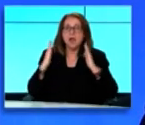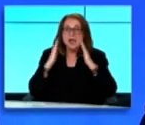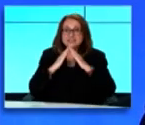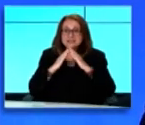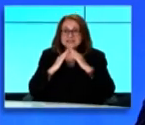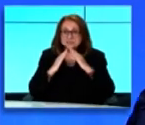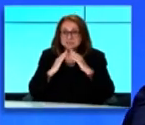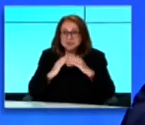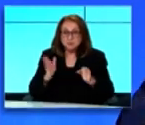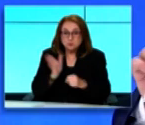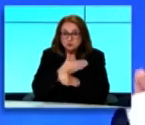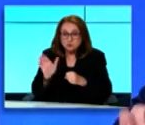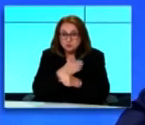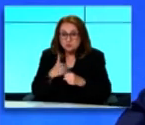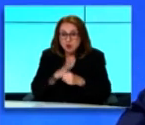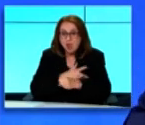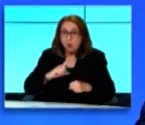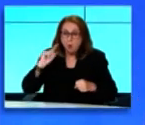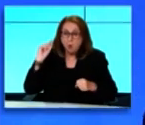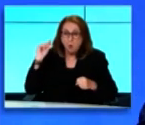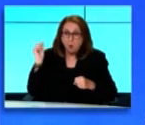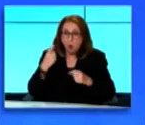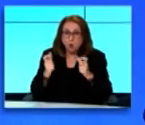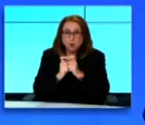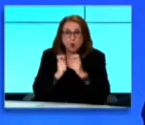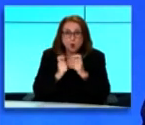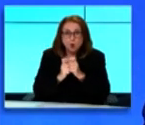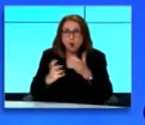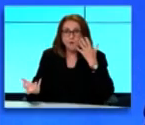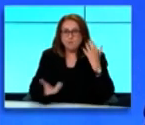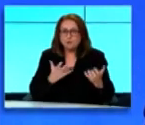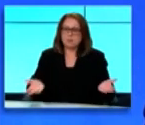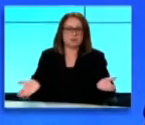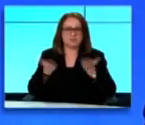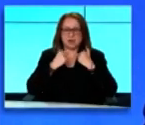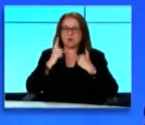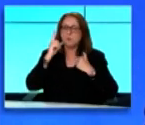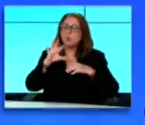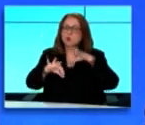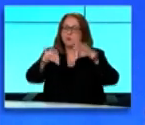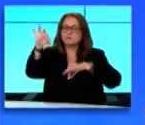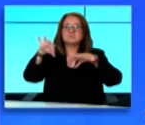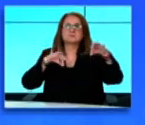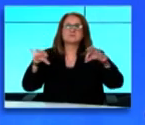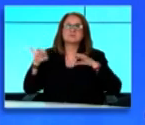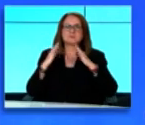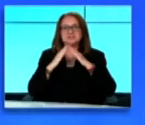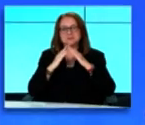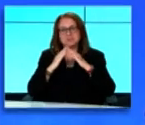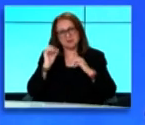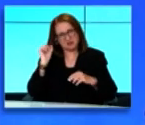να κατεστράφει εξ ολοκλήρου από τη φωτιά. Δεύτερη επισήμανση είναι ότι η κλιματική